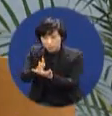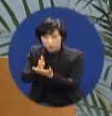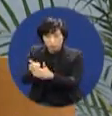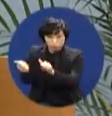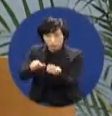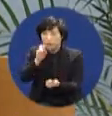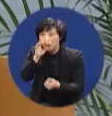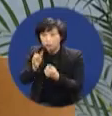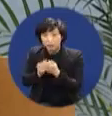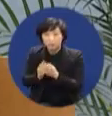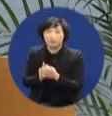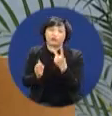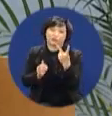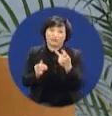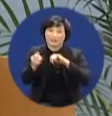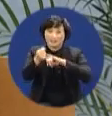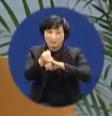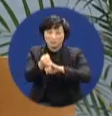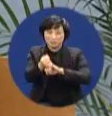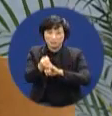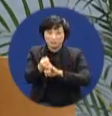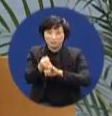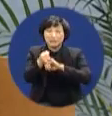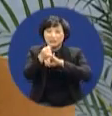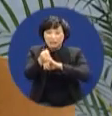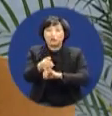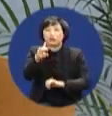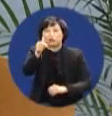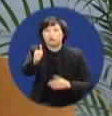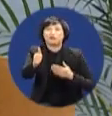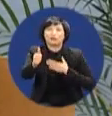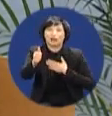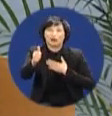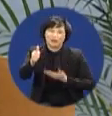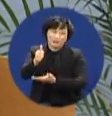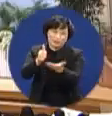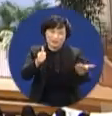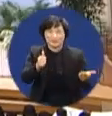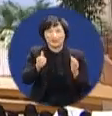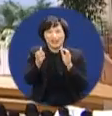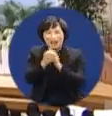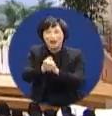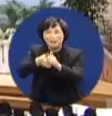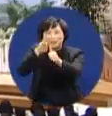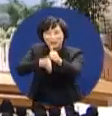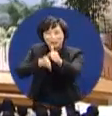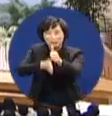두 가지 약속, 이 약속의 주인이 당신이라면 아멘합시다.